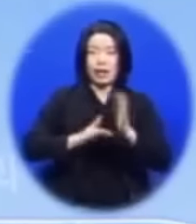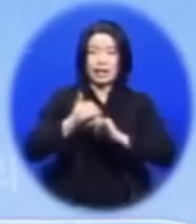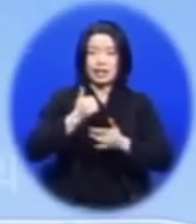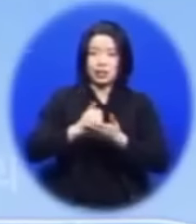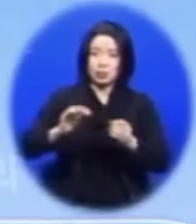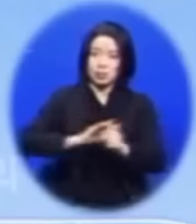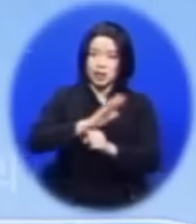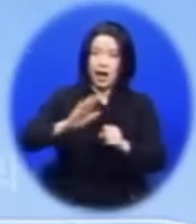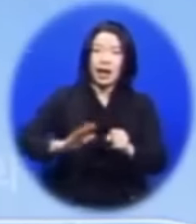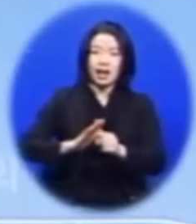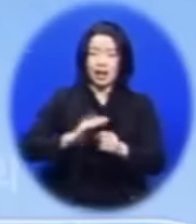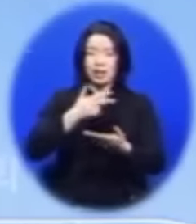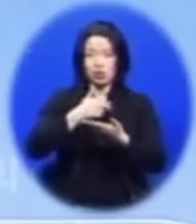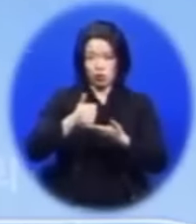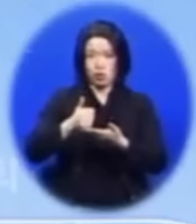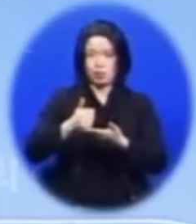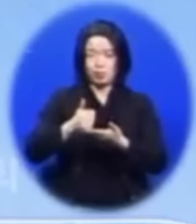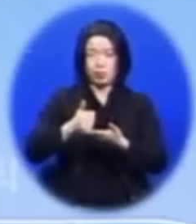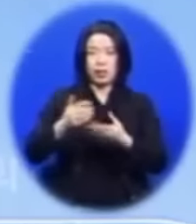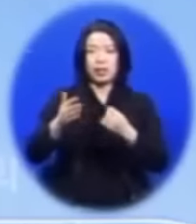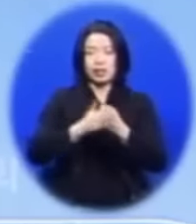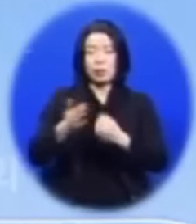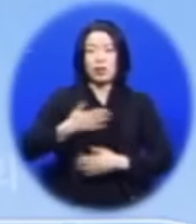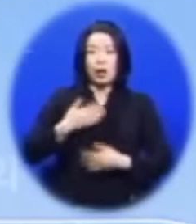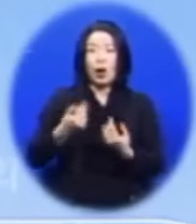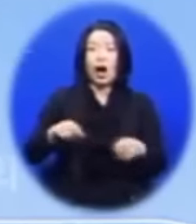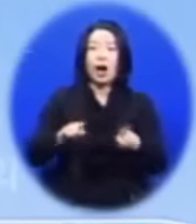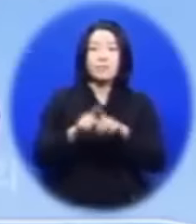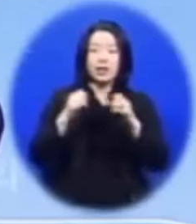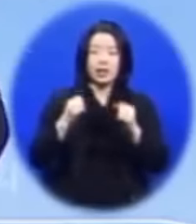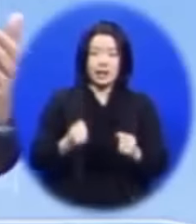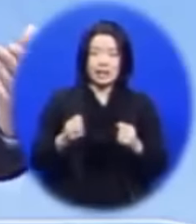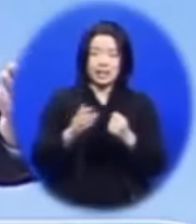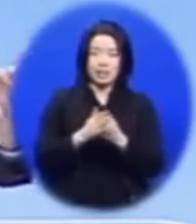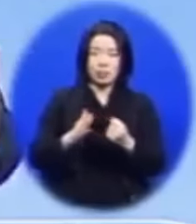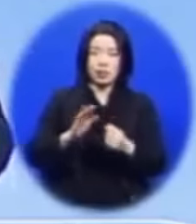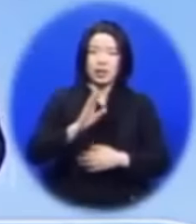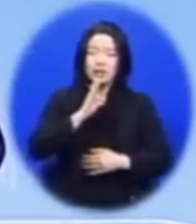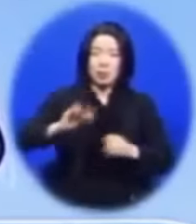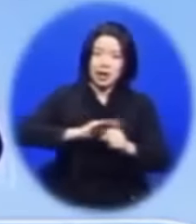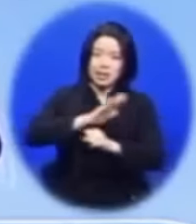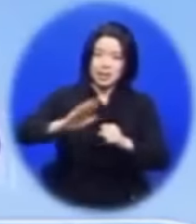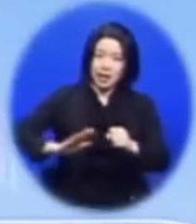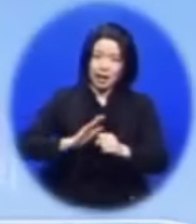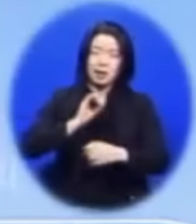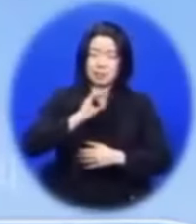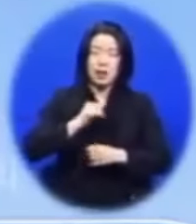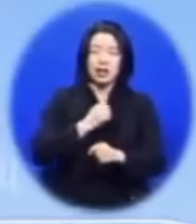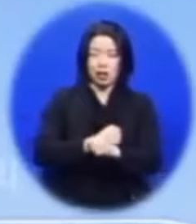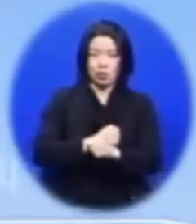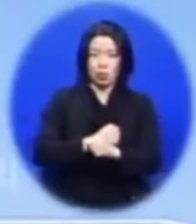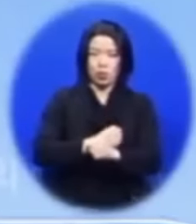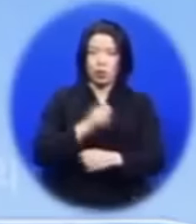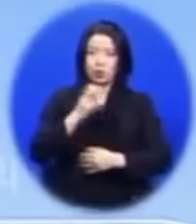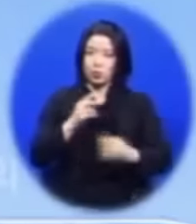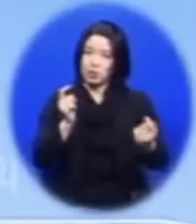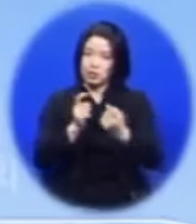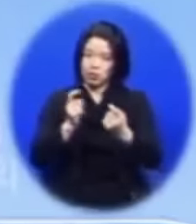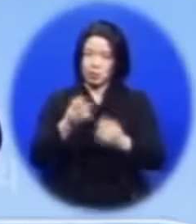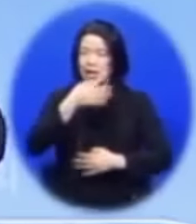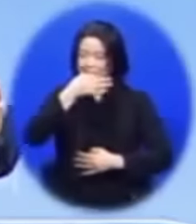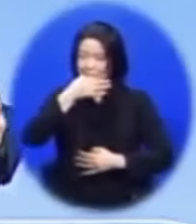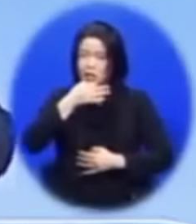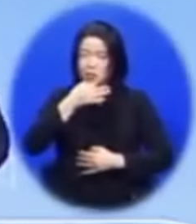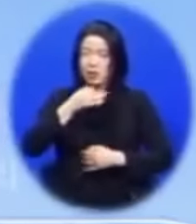사랑의 주님이신데 주님이 나와 함께 계시니 이제 정말 사랑만 하며 다투고 욕심내고 다 싸우던